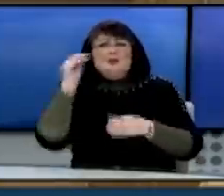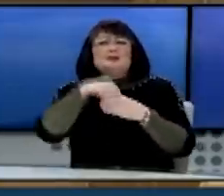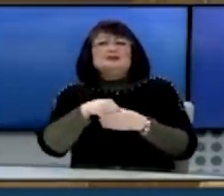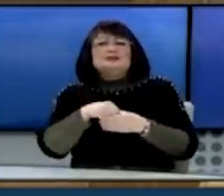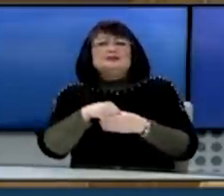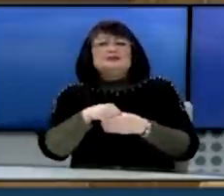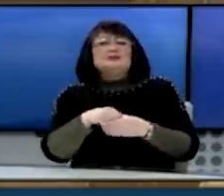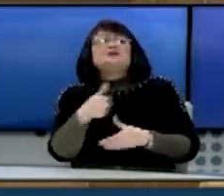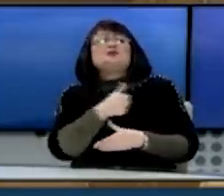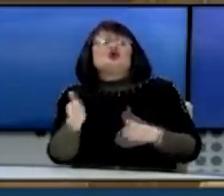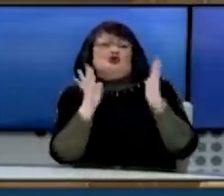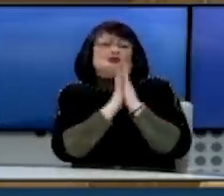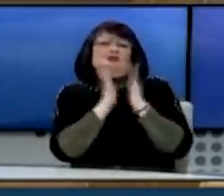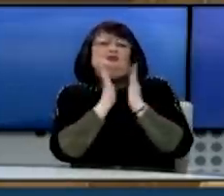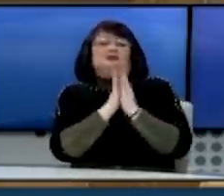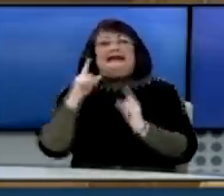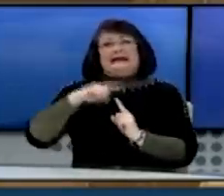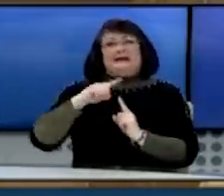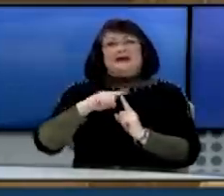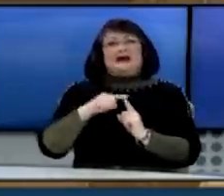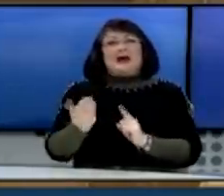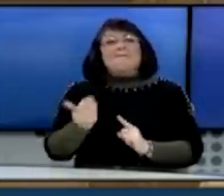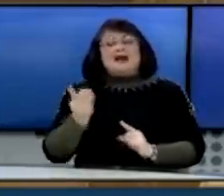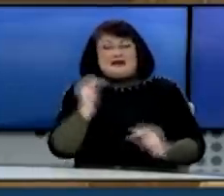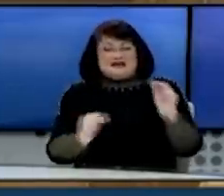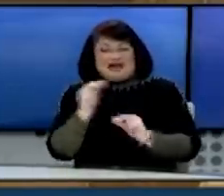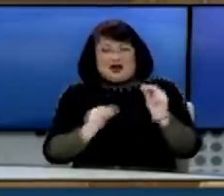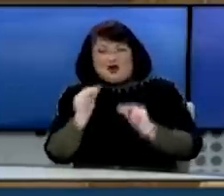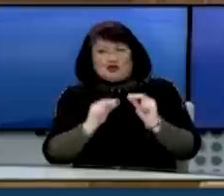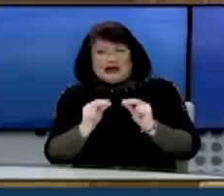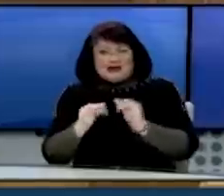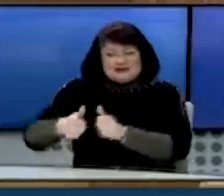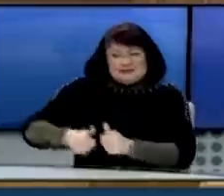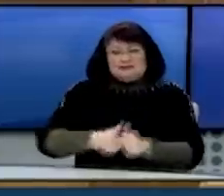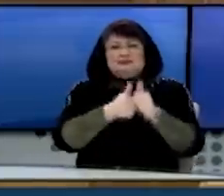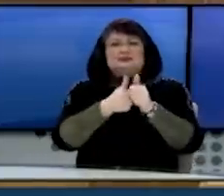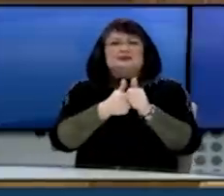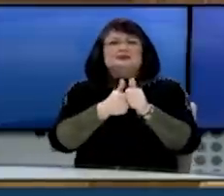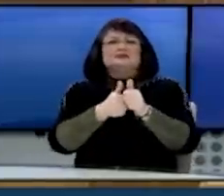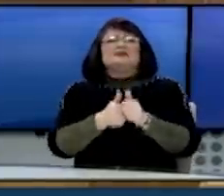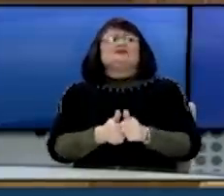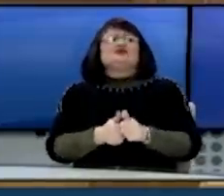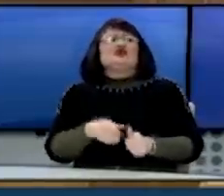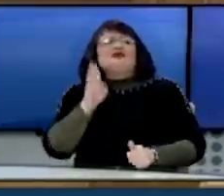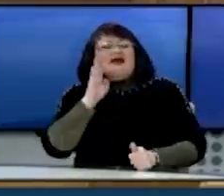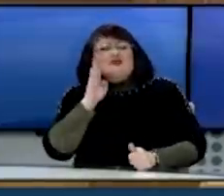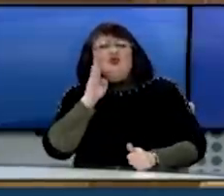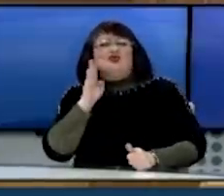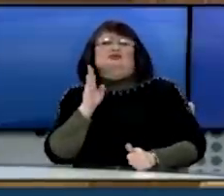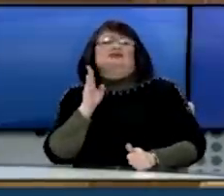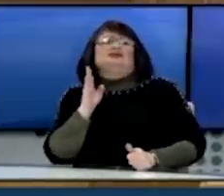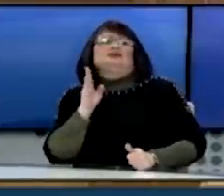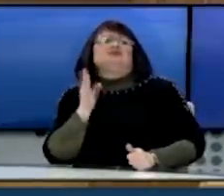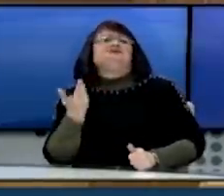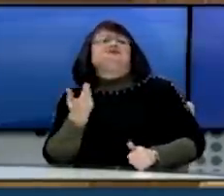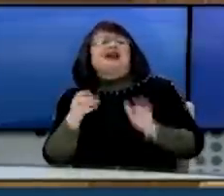ως χειροκροτητή, κυρίως ως προεκλογικό ντεκόρ, ως ακολούθους στα social media τώρα ή ως ένα